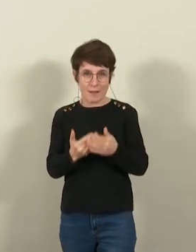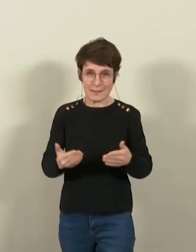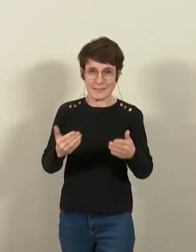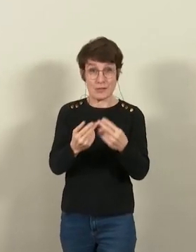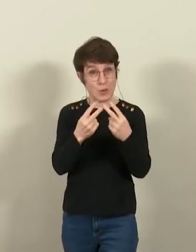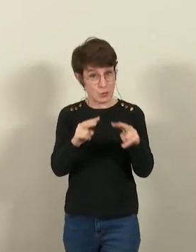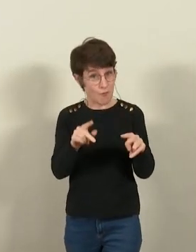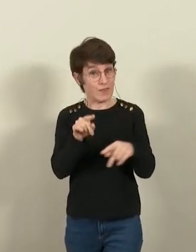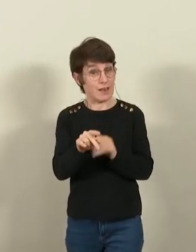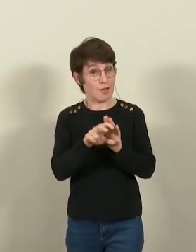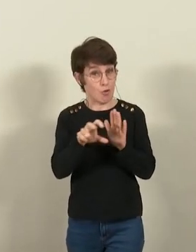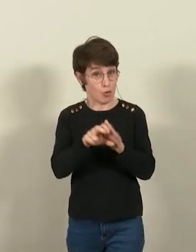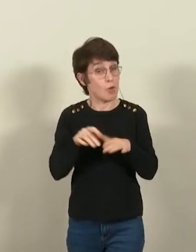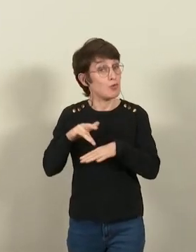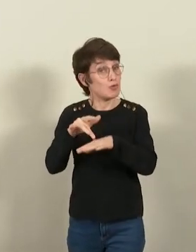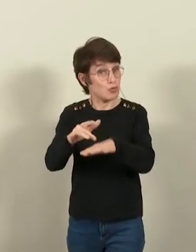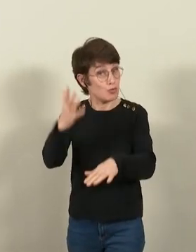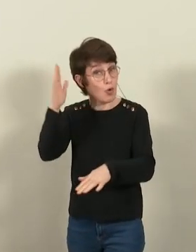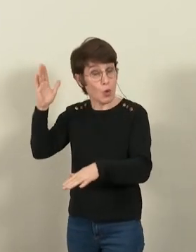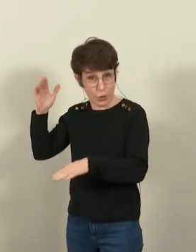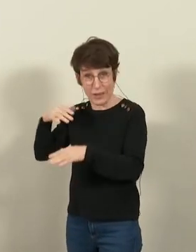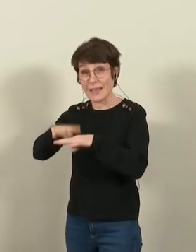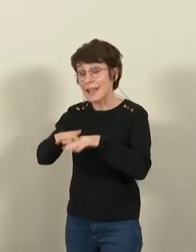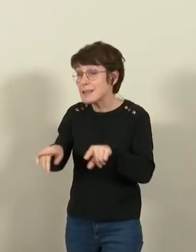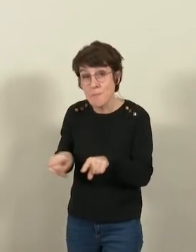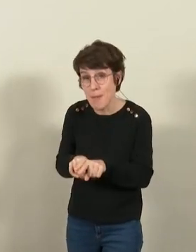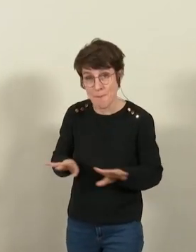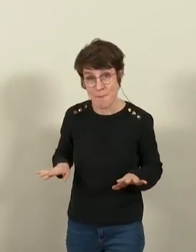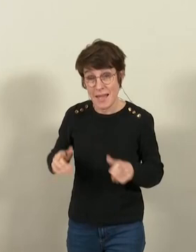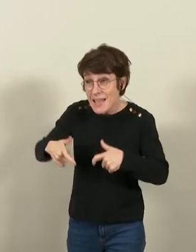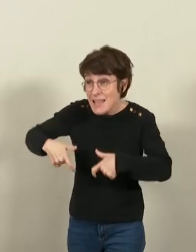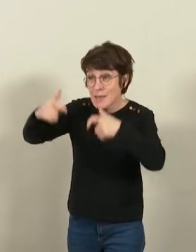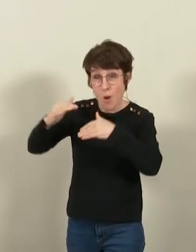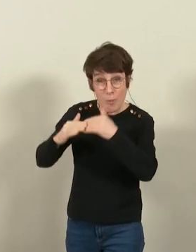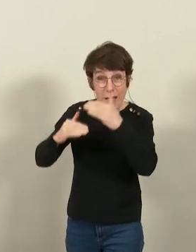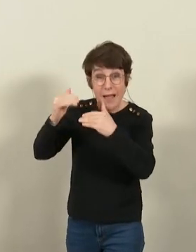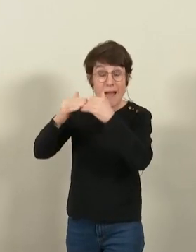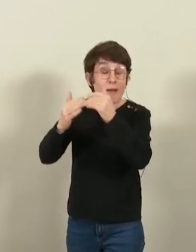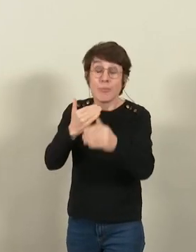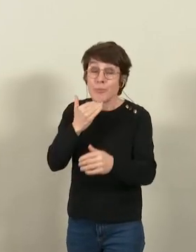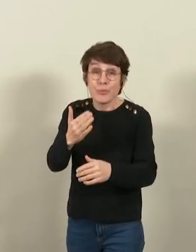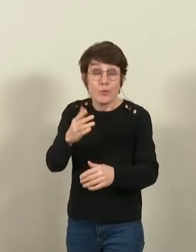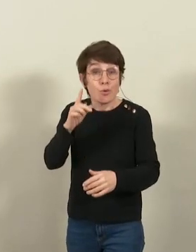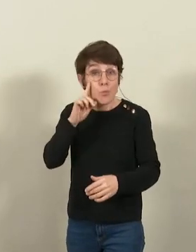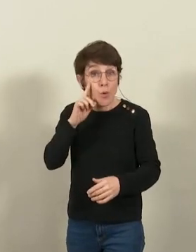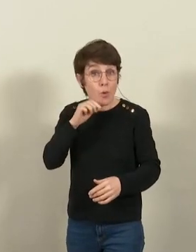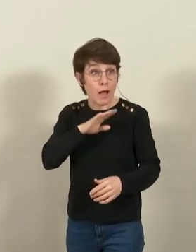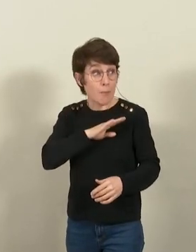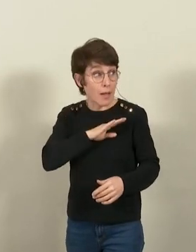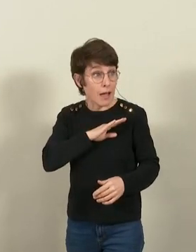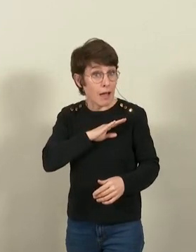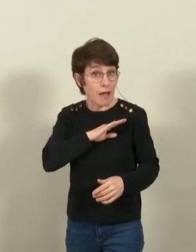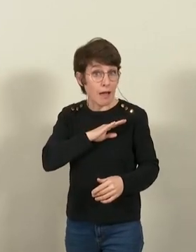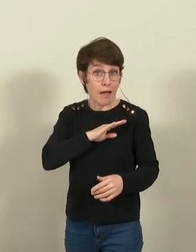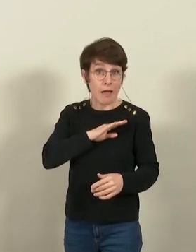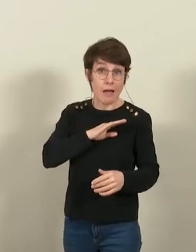qu'on a connu ailleurs qu'on a connu dans d'autres quartiers où des immeubles n'ont pas pu être réalisés du fait de la baisse de la valeur